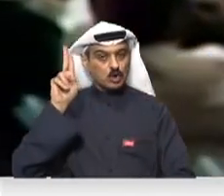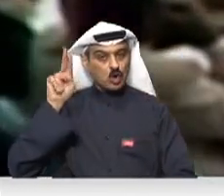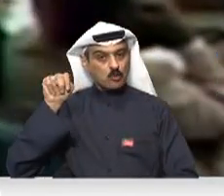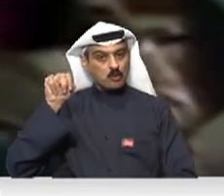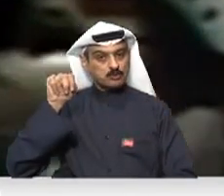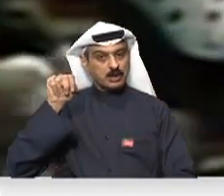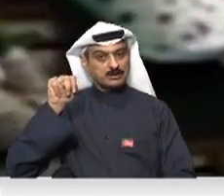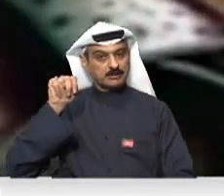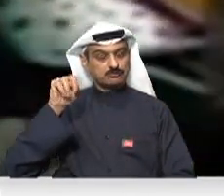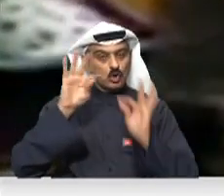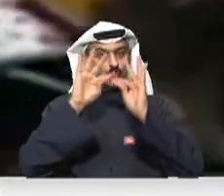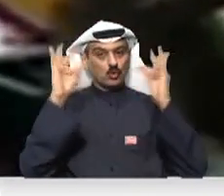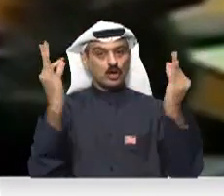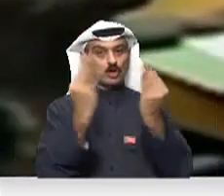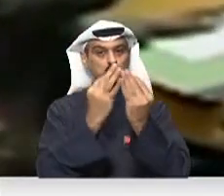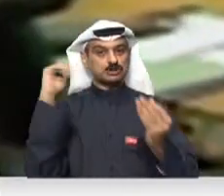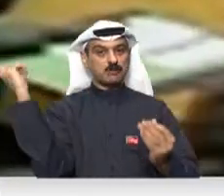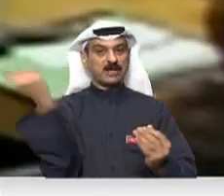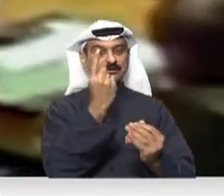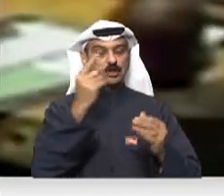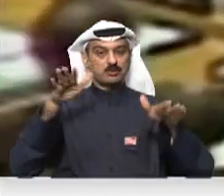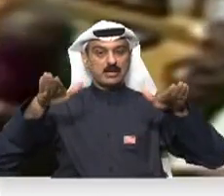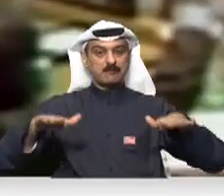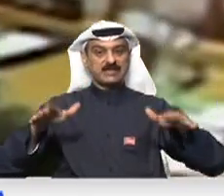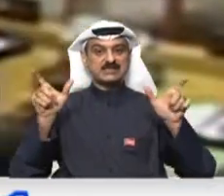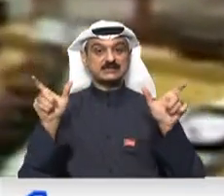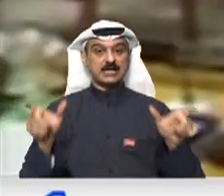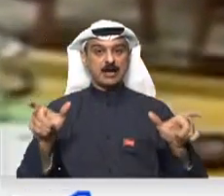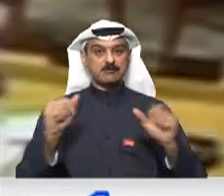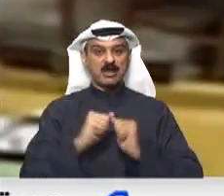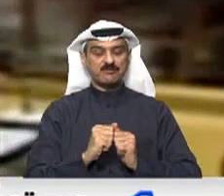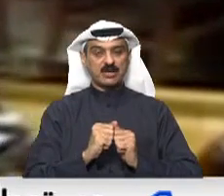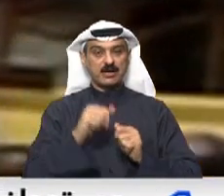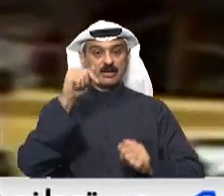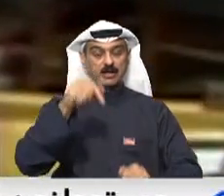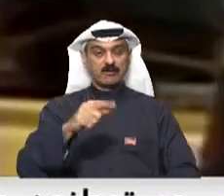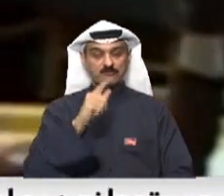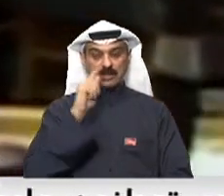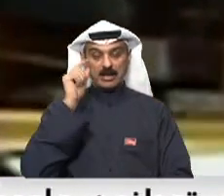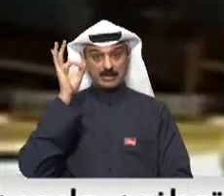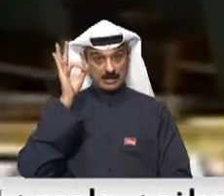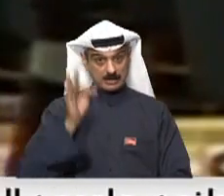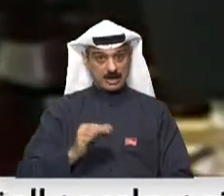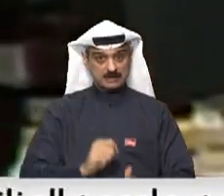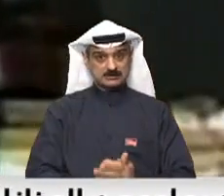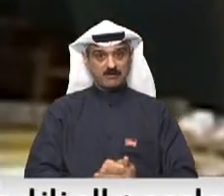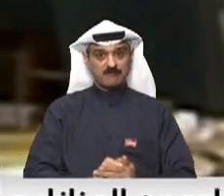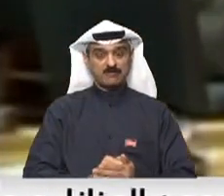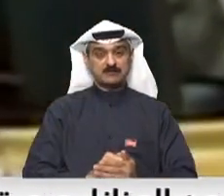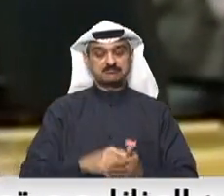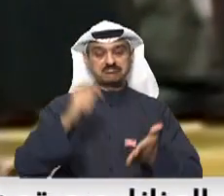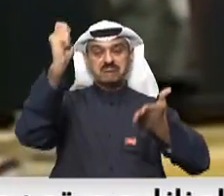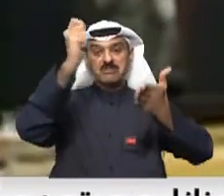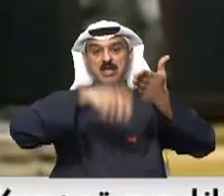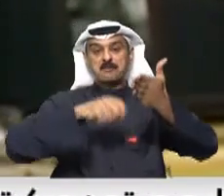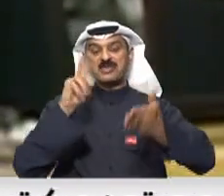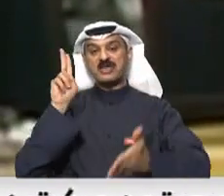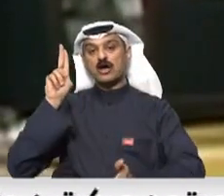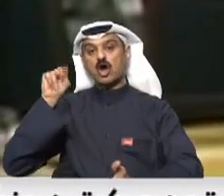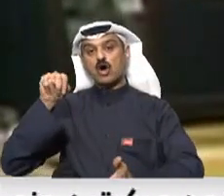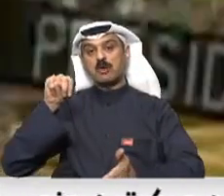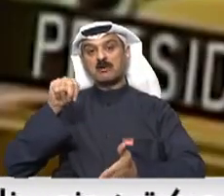هو المجتمع الدولي ومجلس الامن والذي بدوره طلب بالالتزام بما ورد في ميثاق المنظمه الدوليه